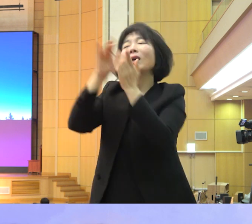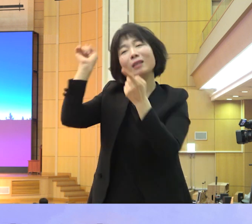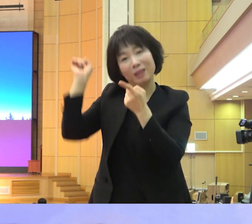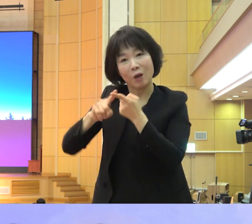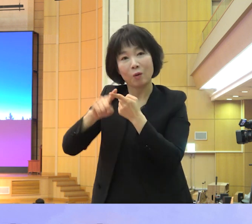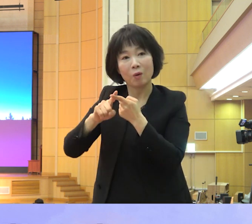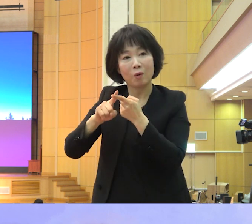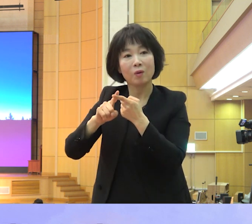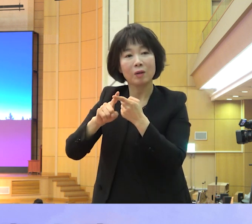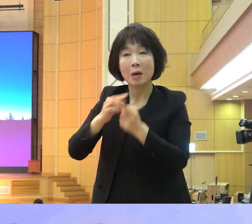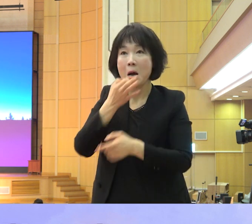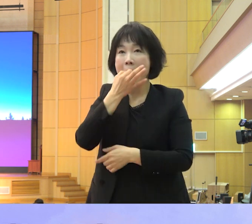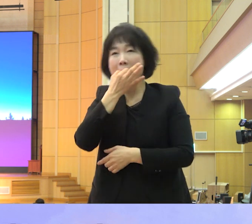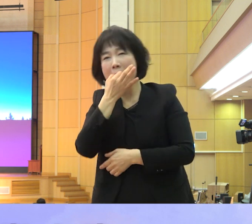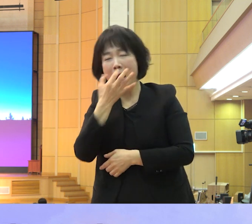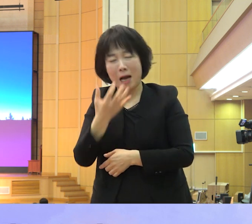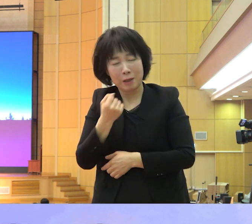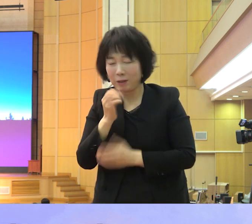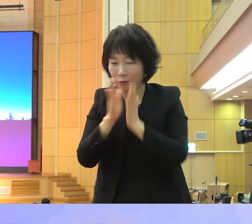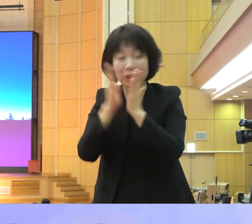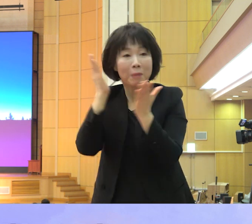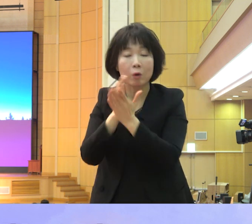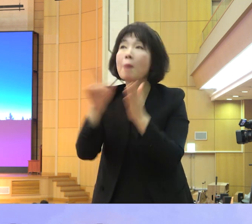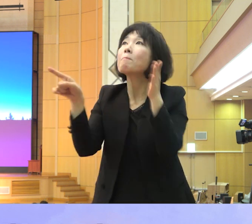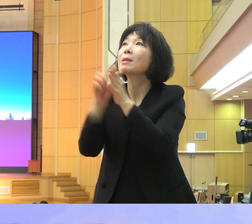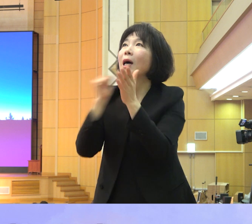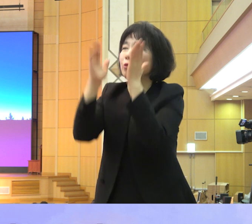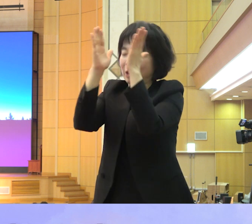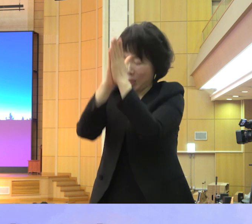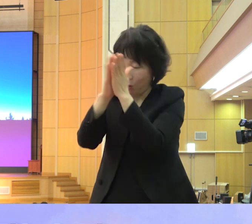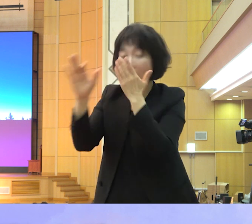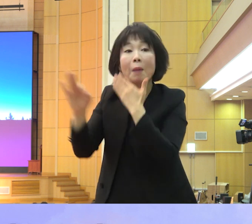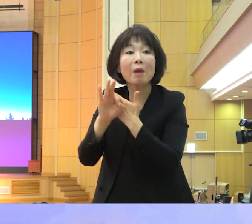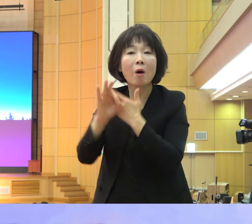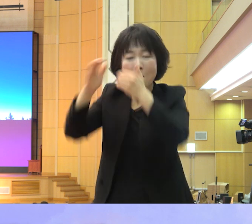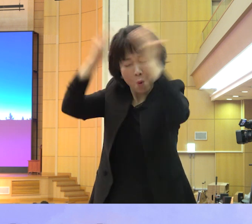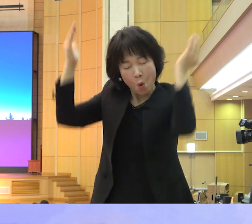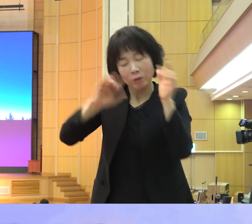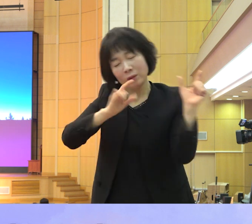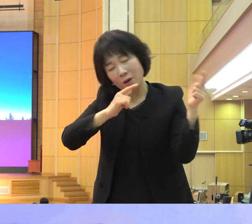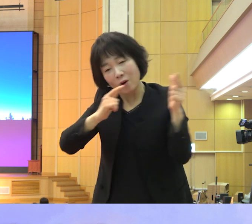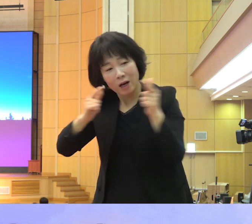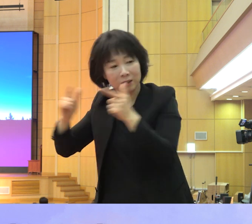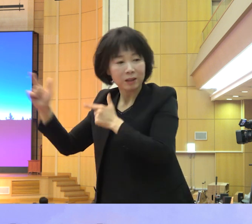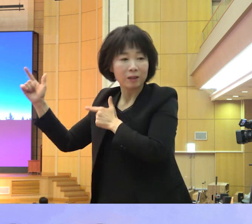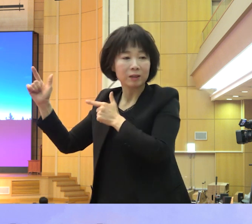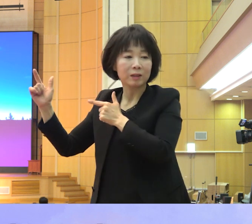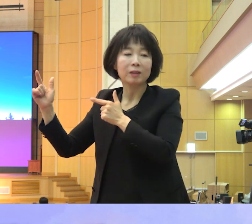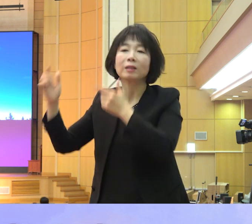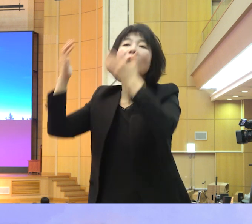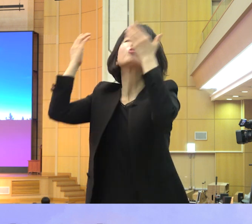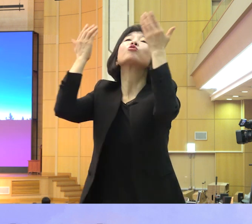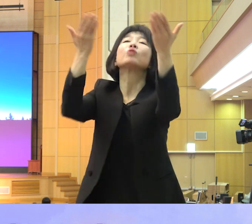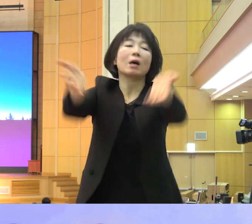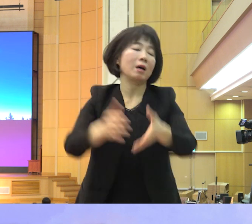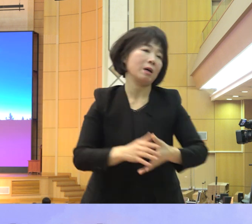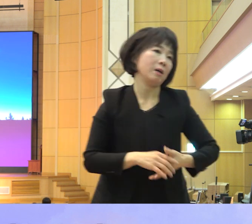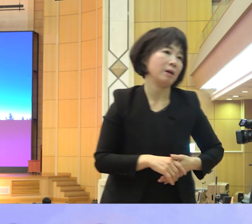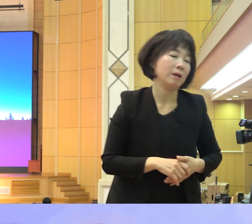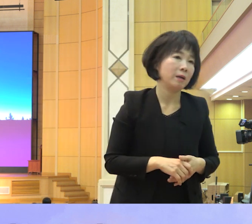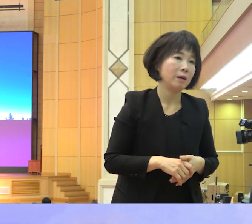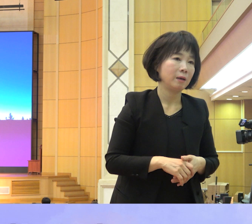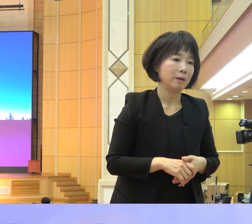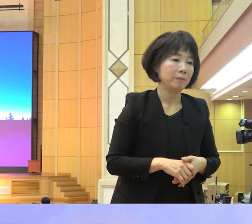구하든지 정욕적으로만 구하지 않는다면 믿음으로만 구한다면 모든 것을 믿음으로